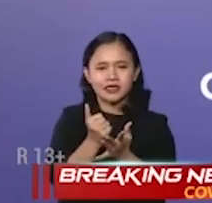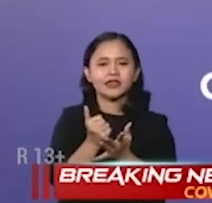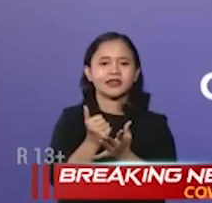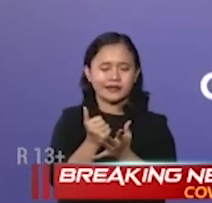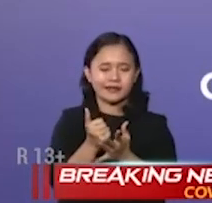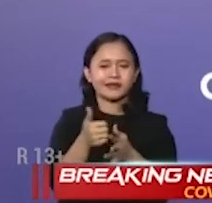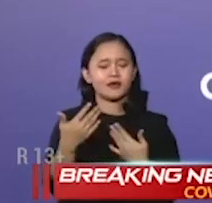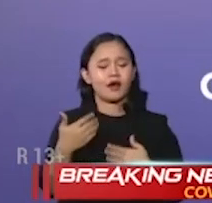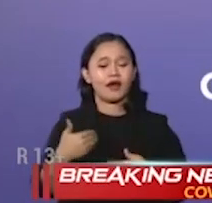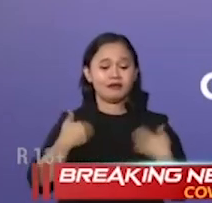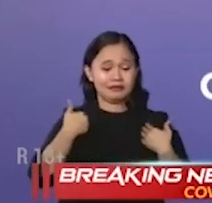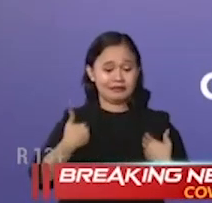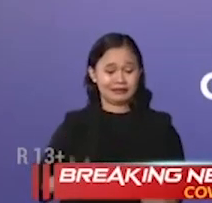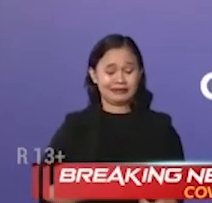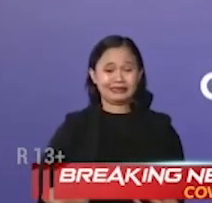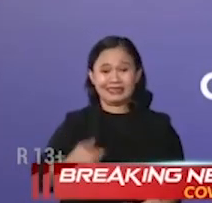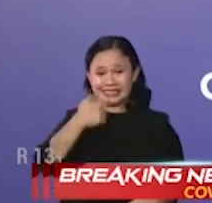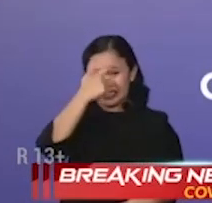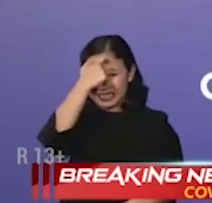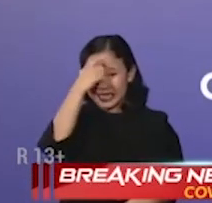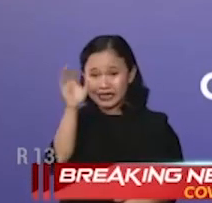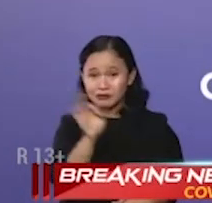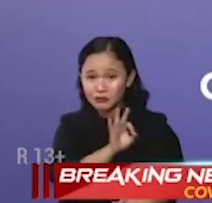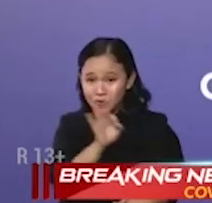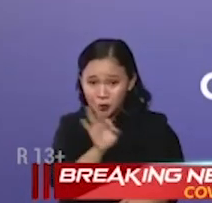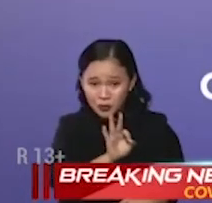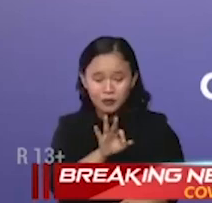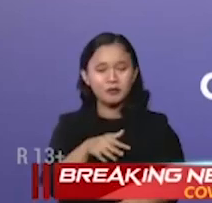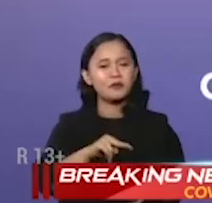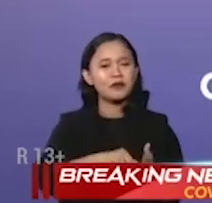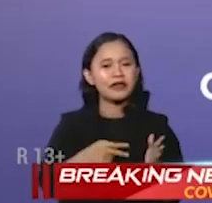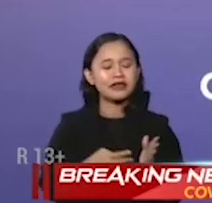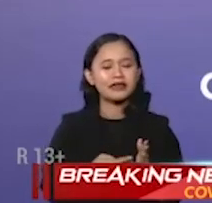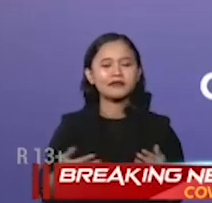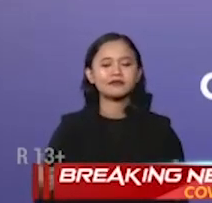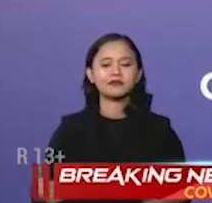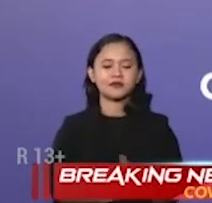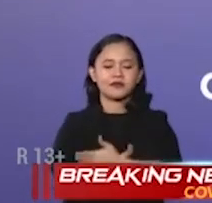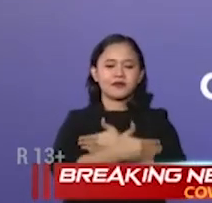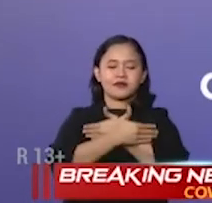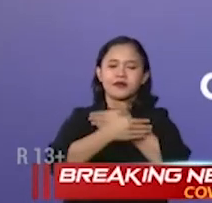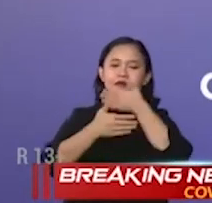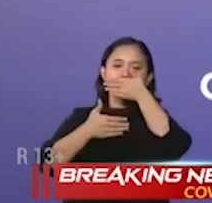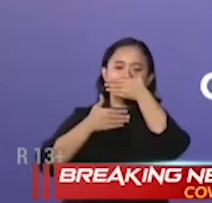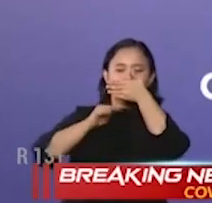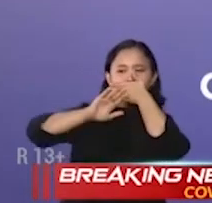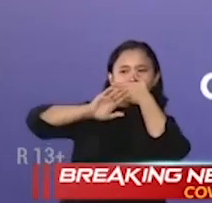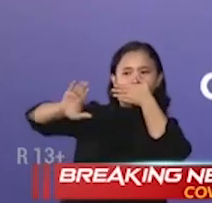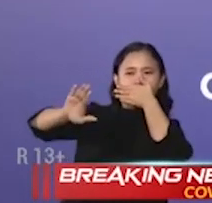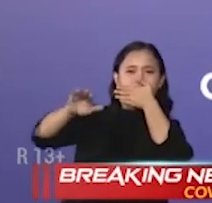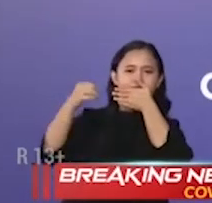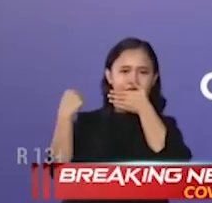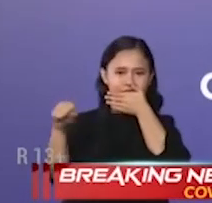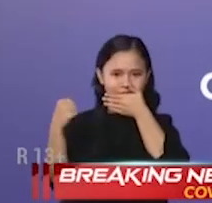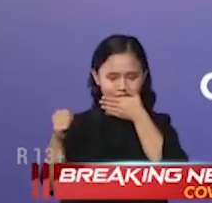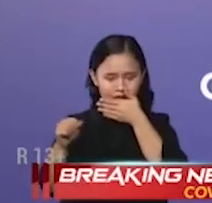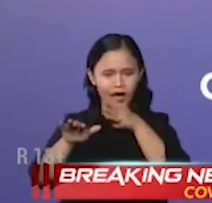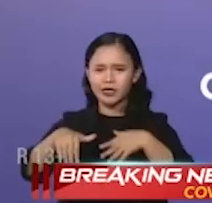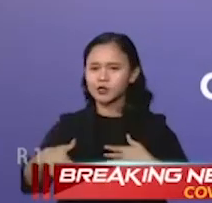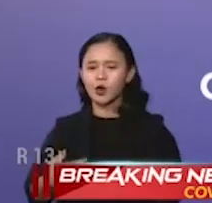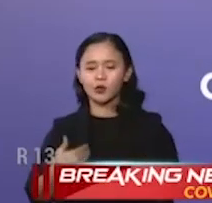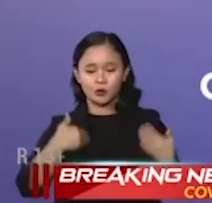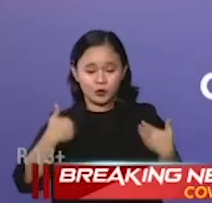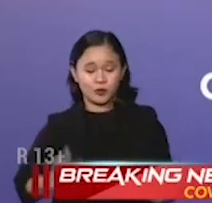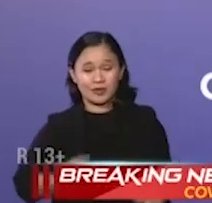untuk orang yang belum sakit dalam artian melindungi terhadap kemungkinan tertular ataupun orang yang